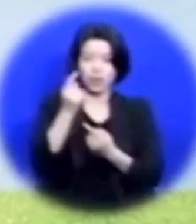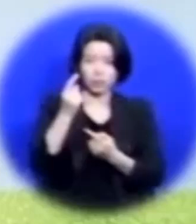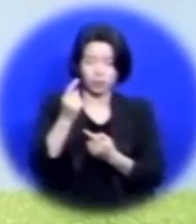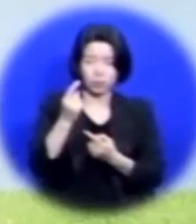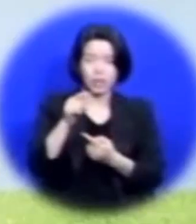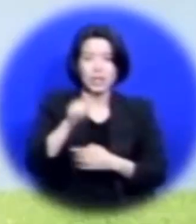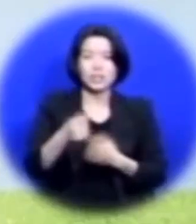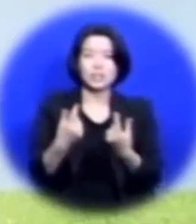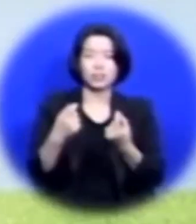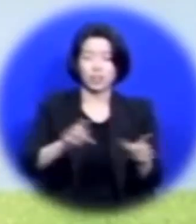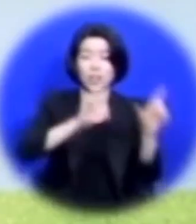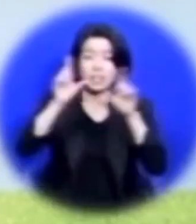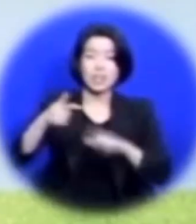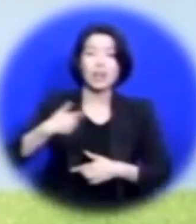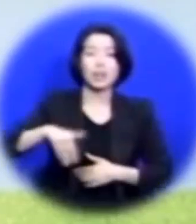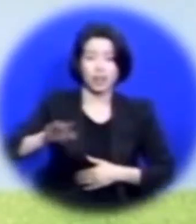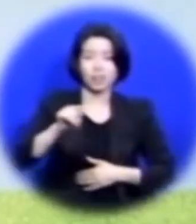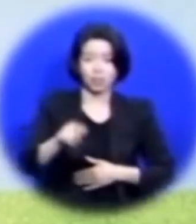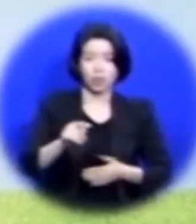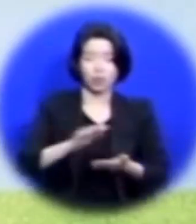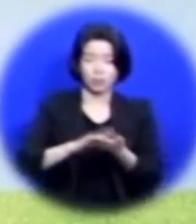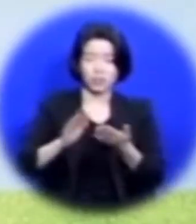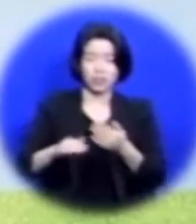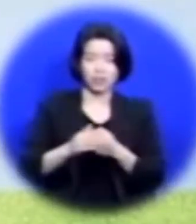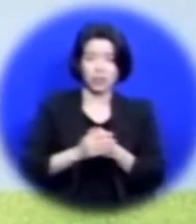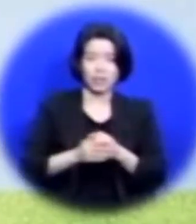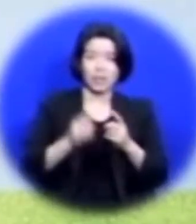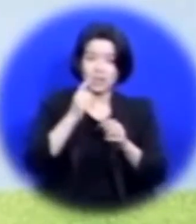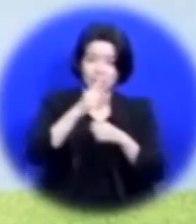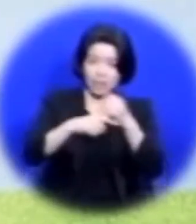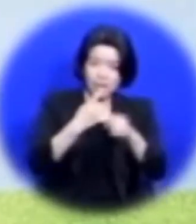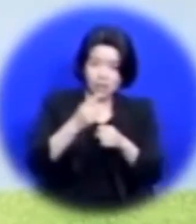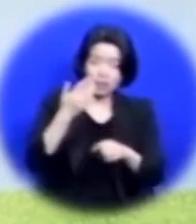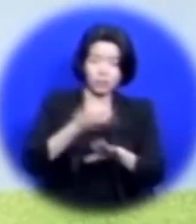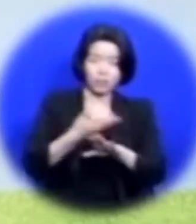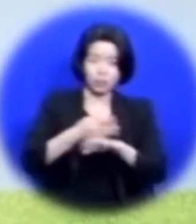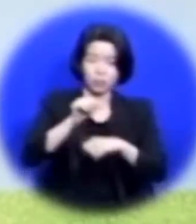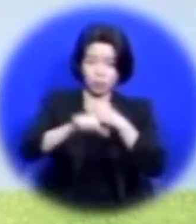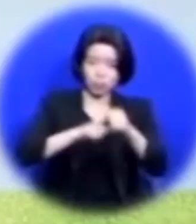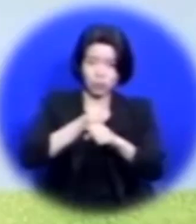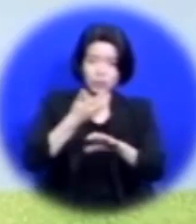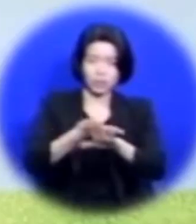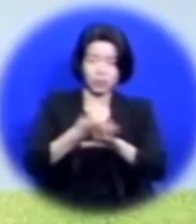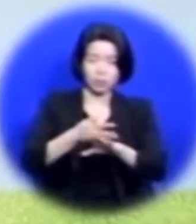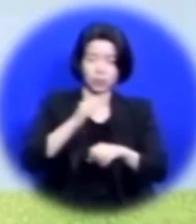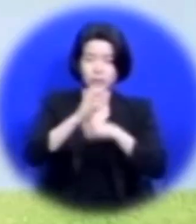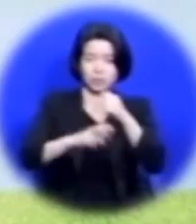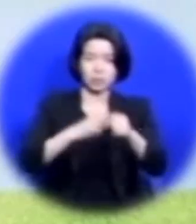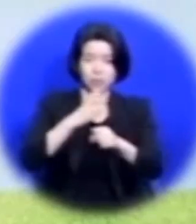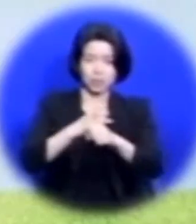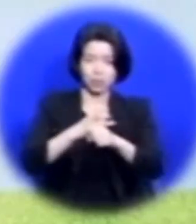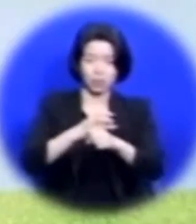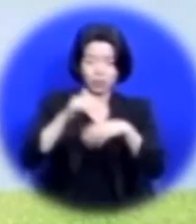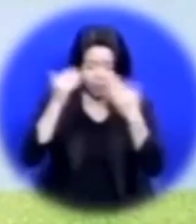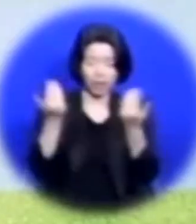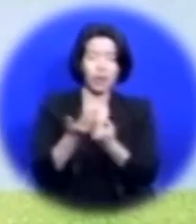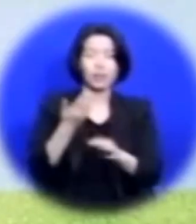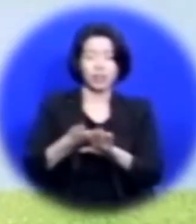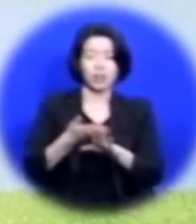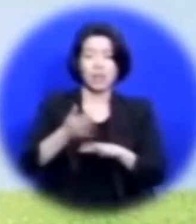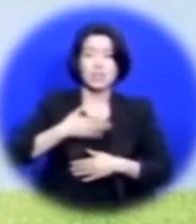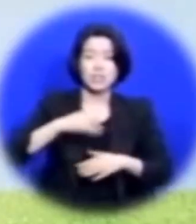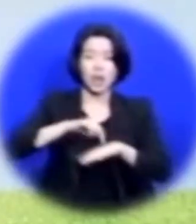가는 거잖아요 일 년이 다르고 5년이 다르고 십 년의 다르고 삼십 년이 다른 거죠 제